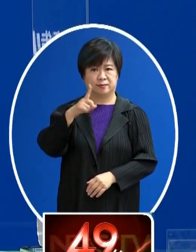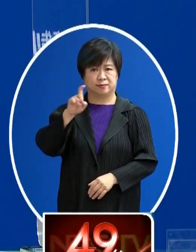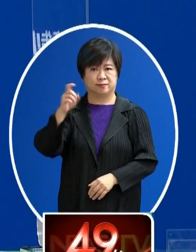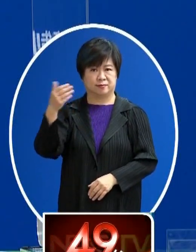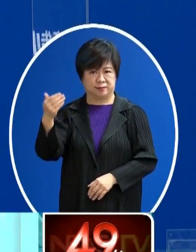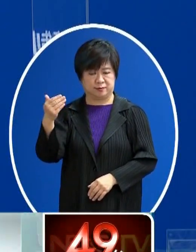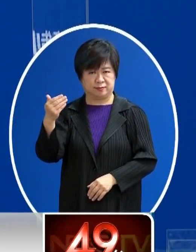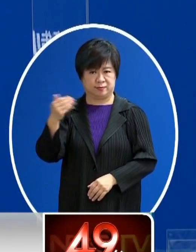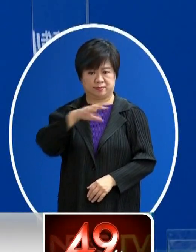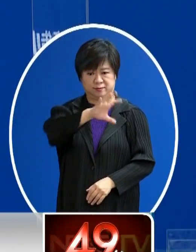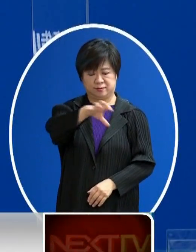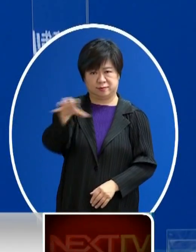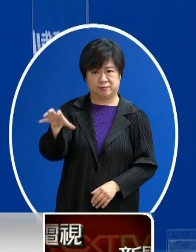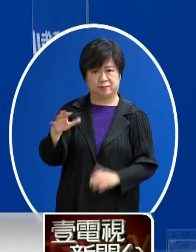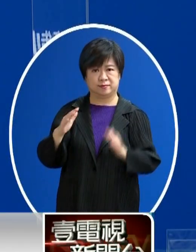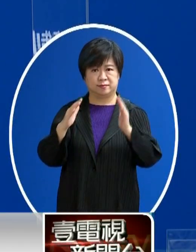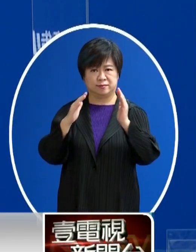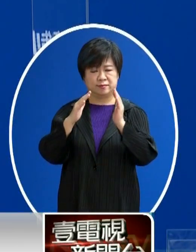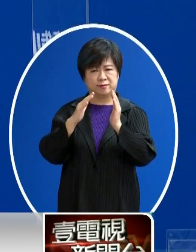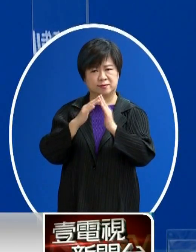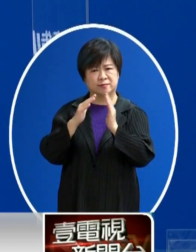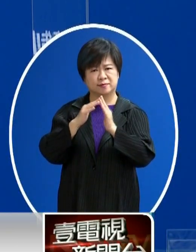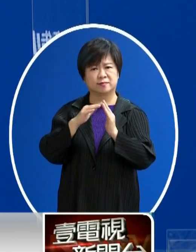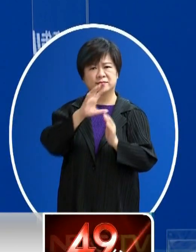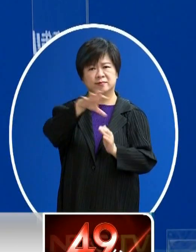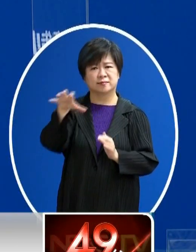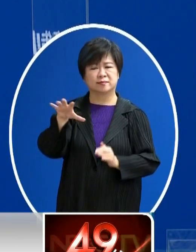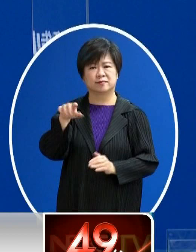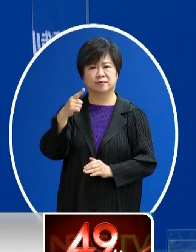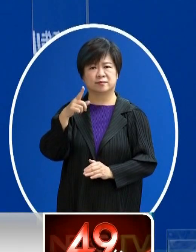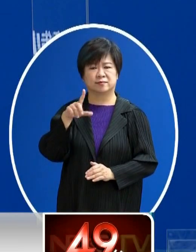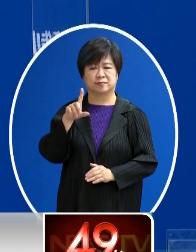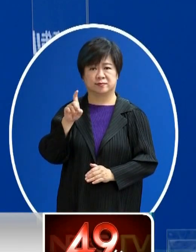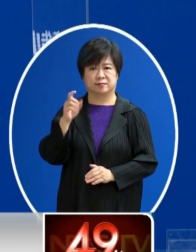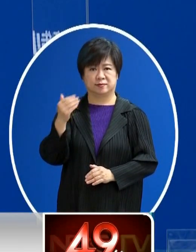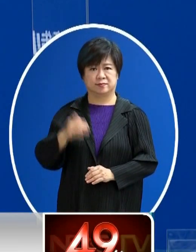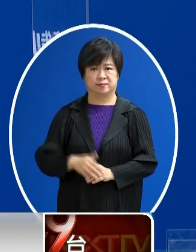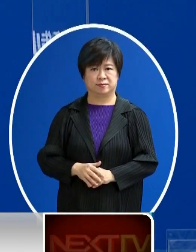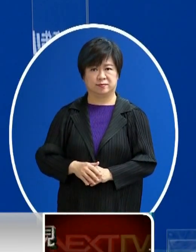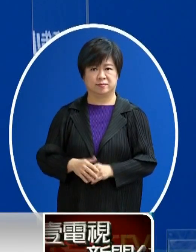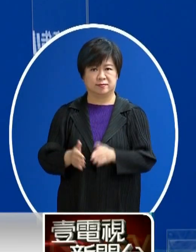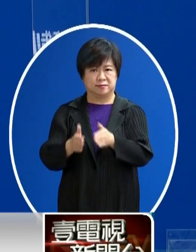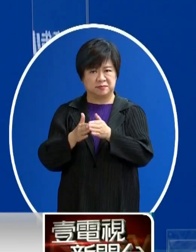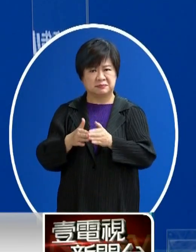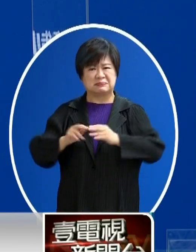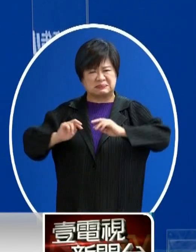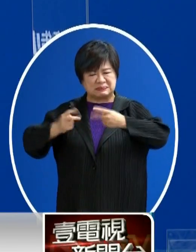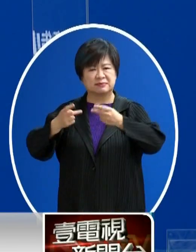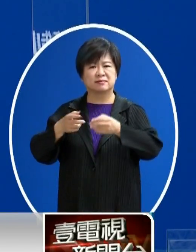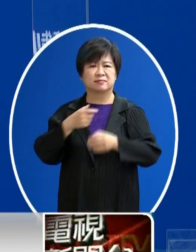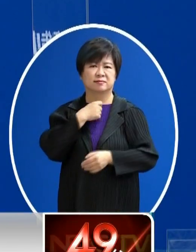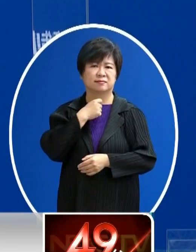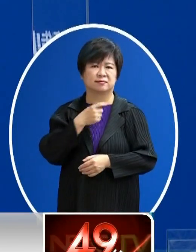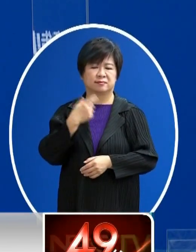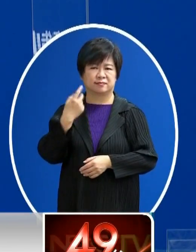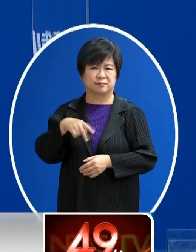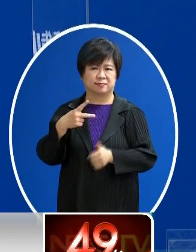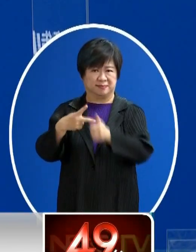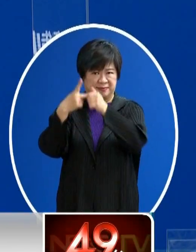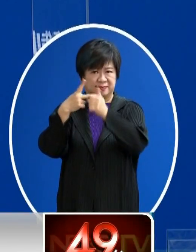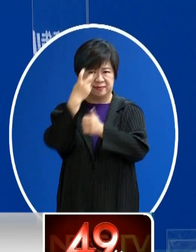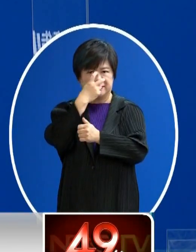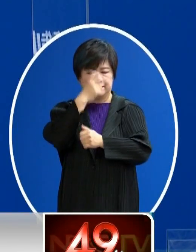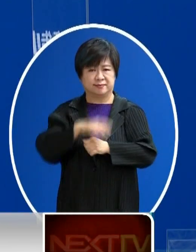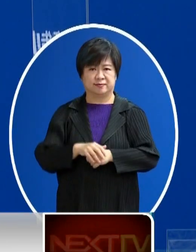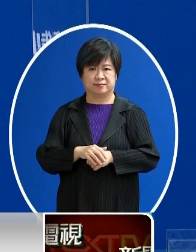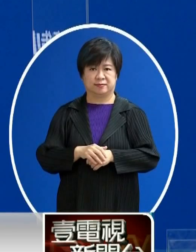119家的这个旅馆，那我们是有这个有需要再改善，需要再复查。那目前已